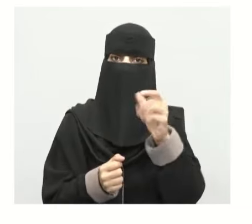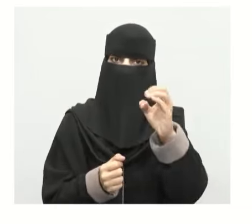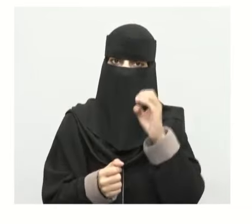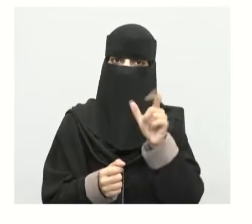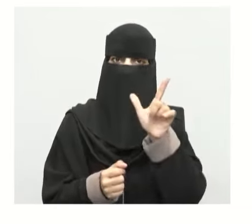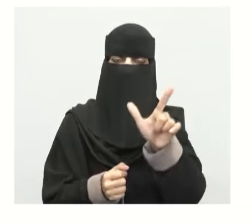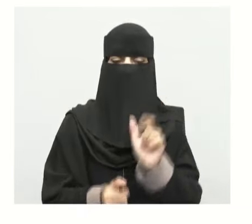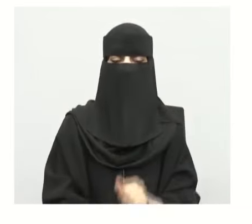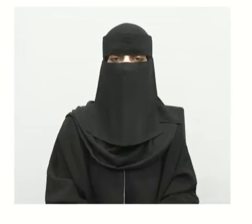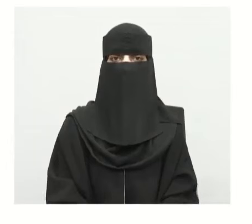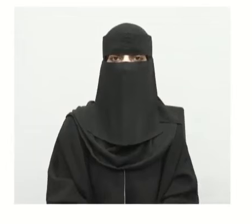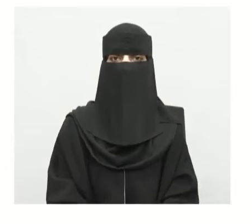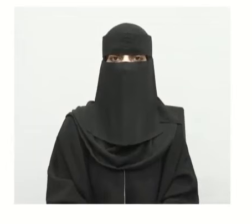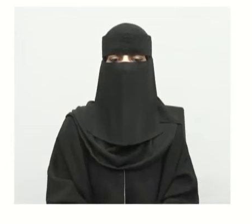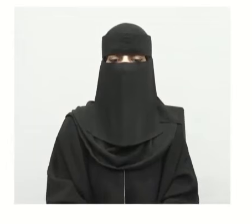صحيحه